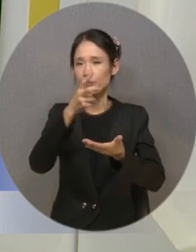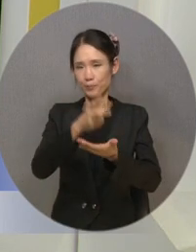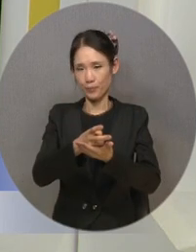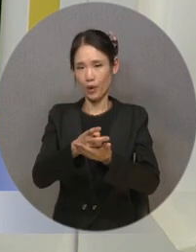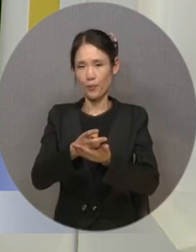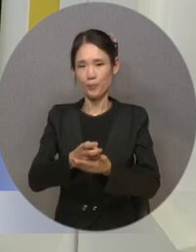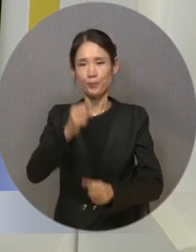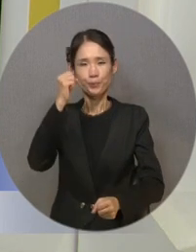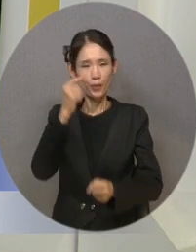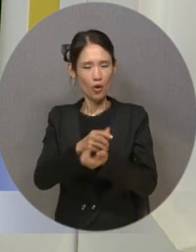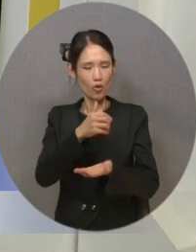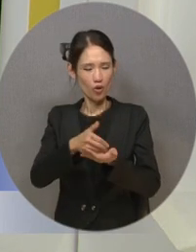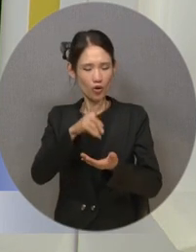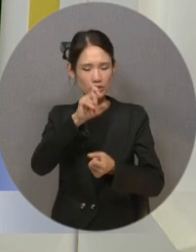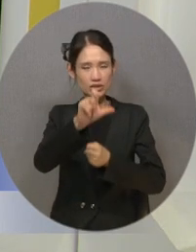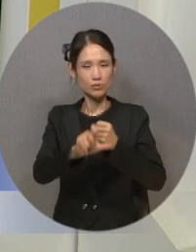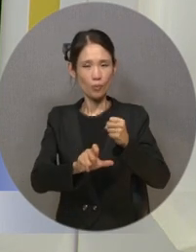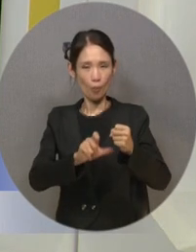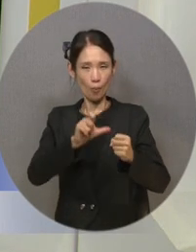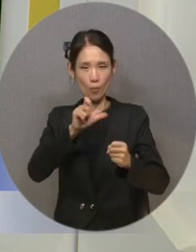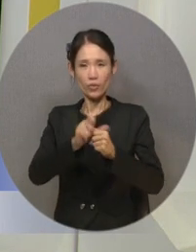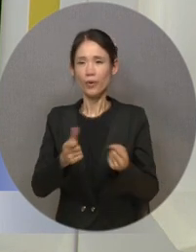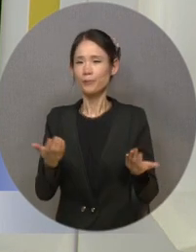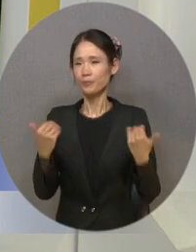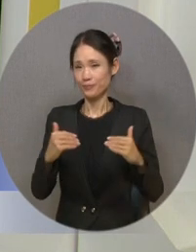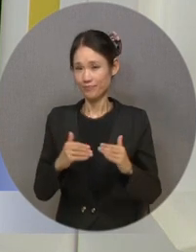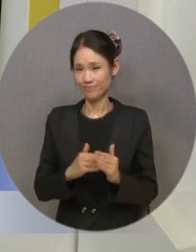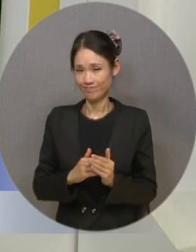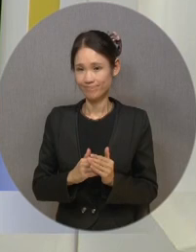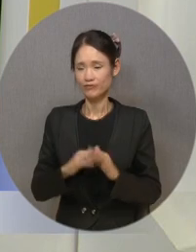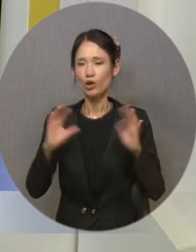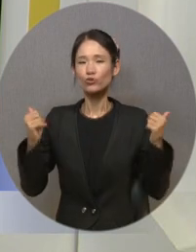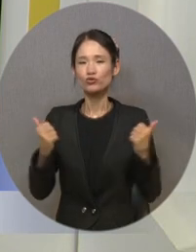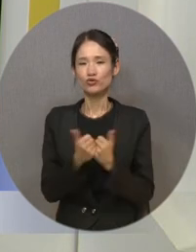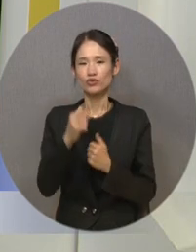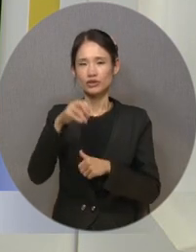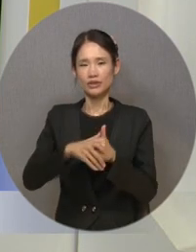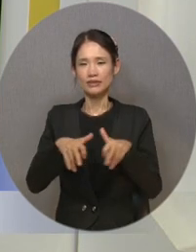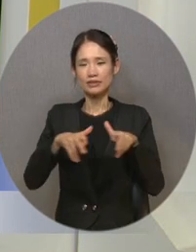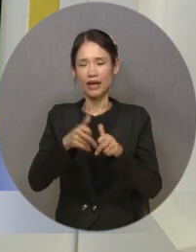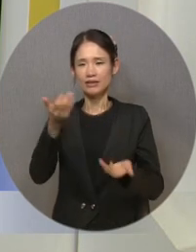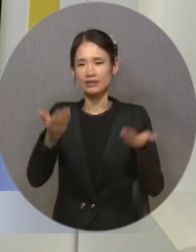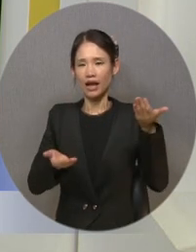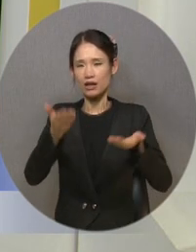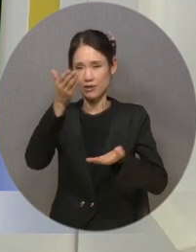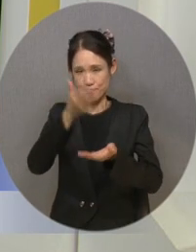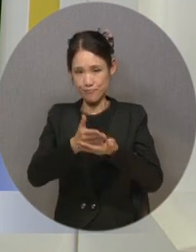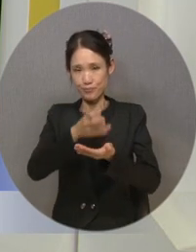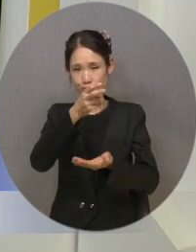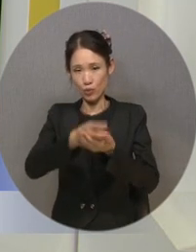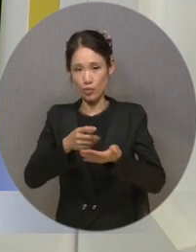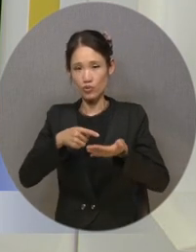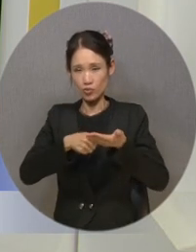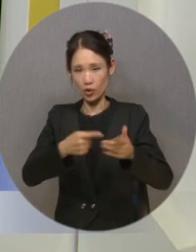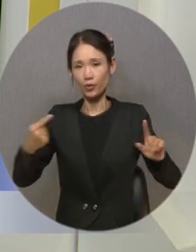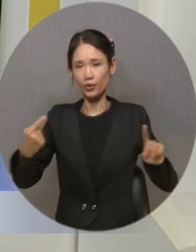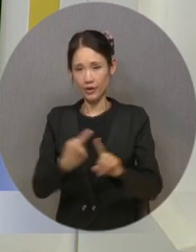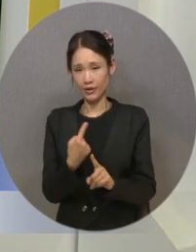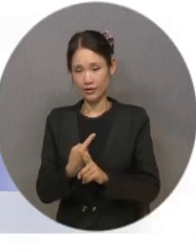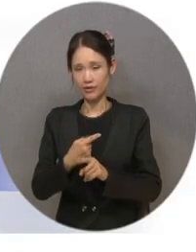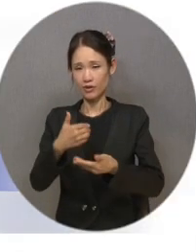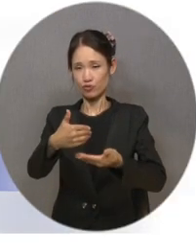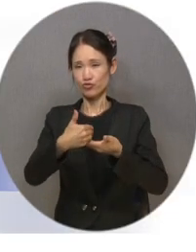어느덧 15년이라는 세월이 흘렀는데요 국회에서 장차법에 대한 전면 계정이 추진된다는 소식이